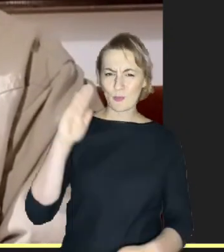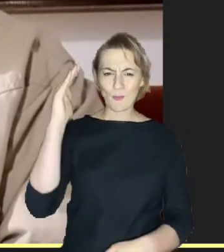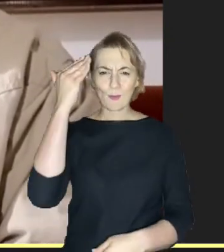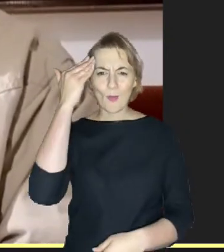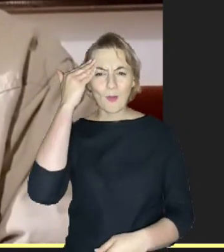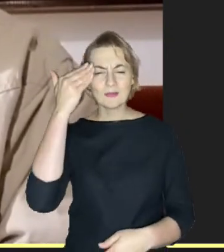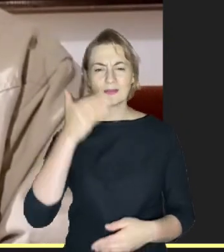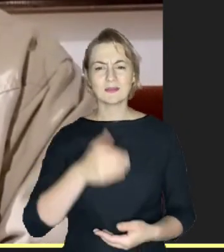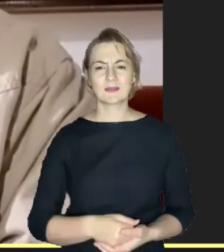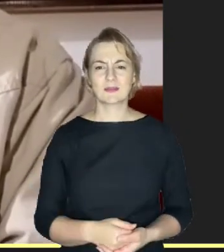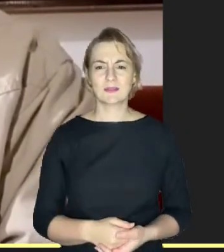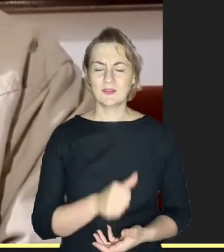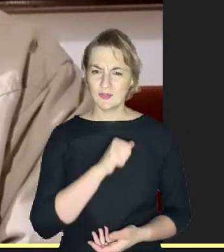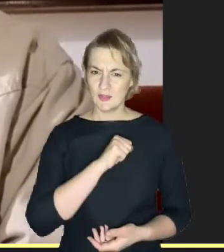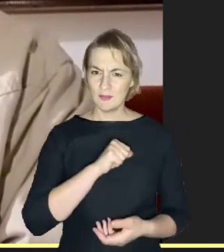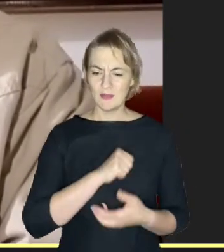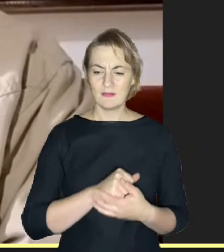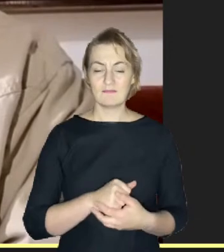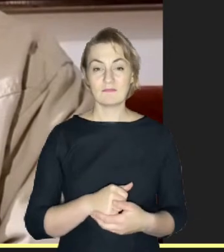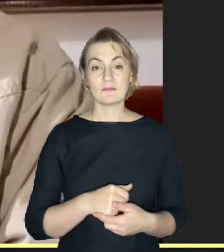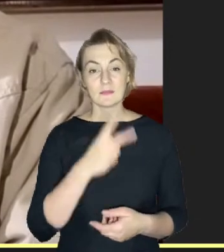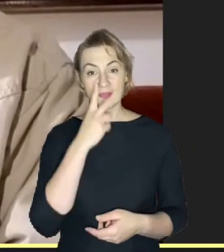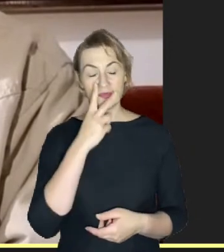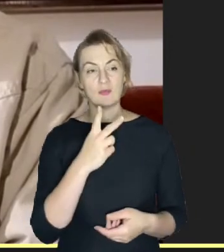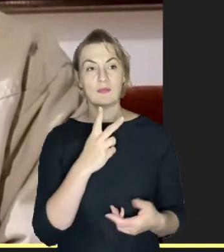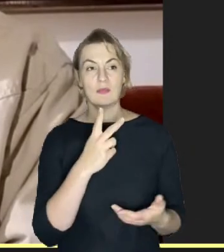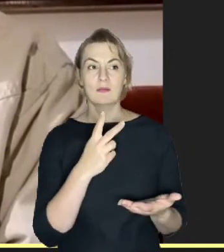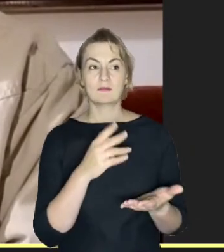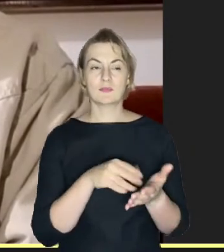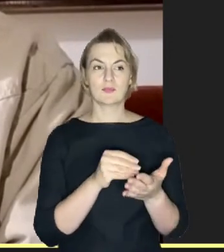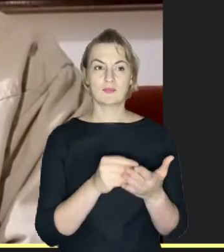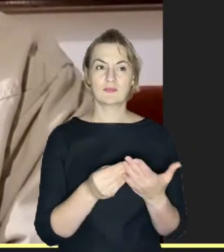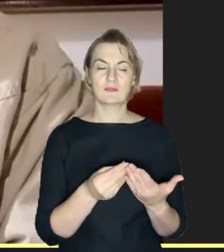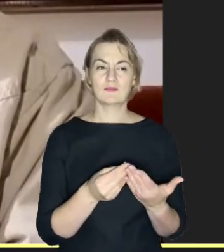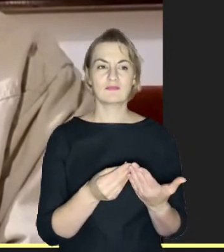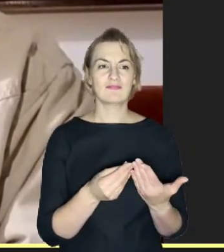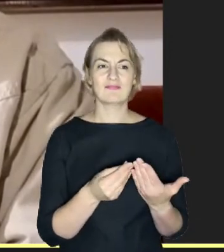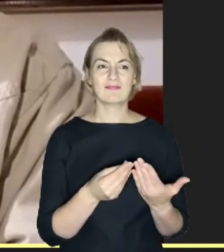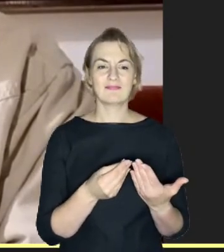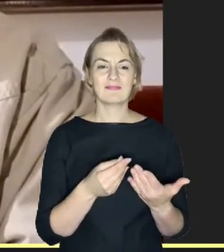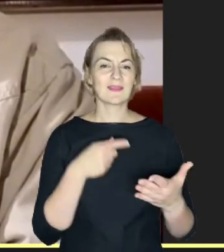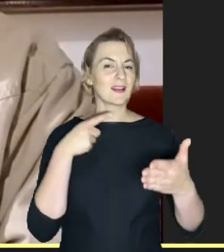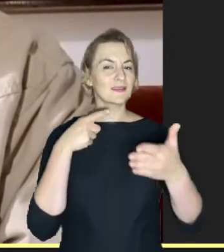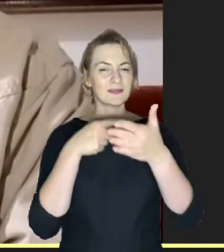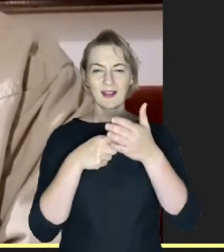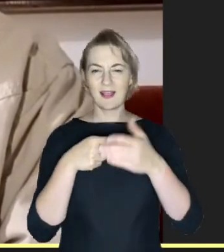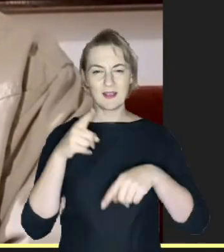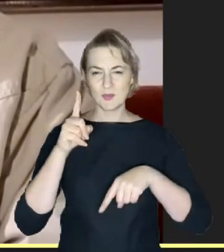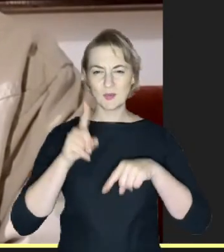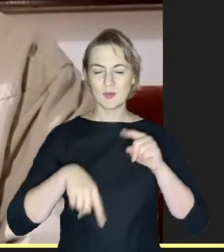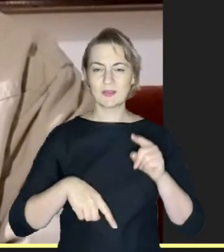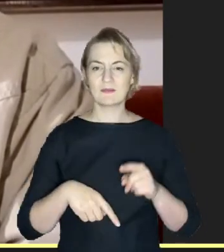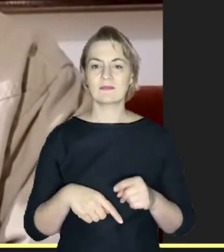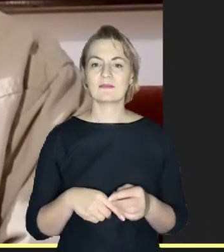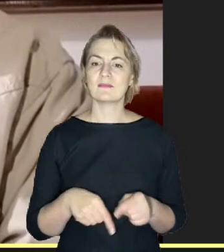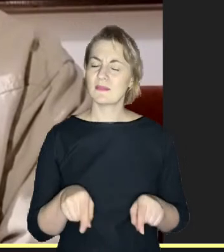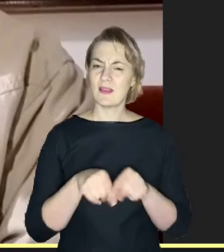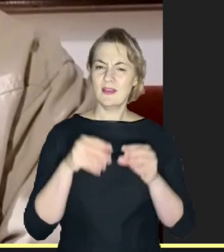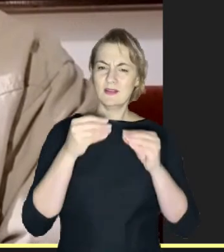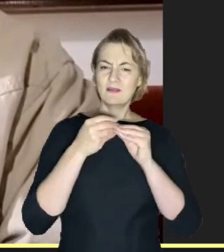Poznaj siebie to na przykład zobacz, że ta drabina nie jest przy tej ścianie, co trzeba, ale też coś